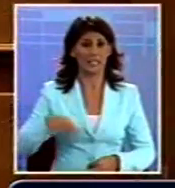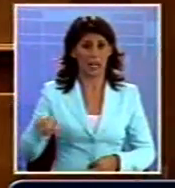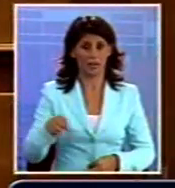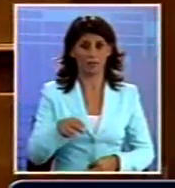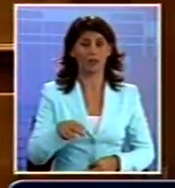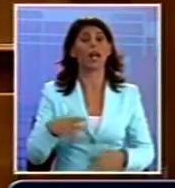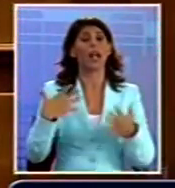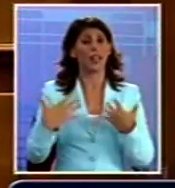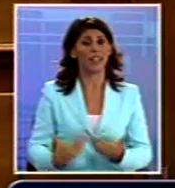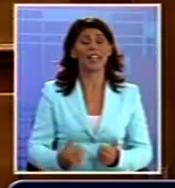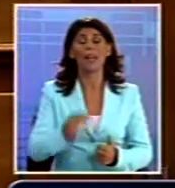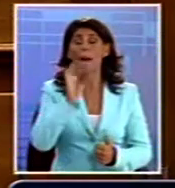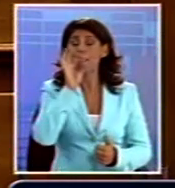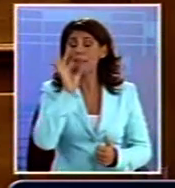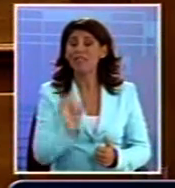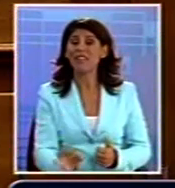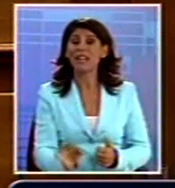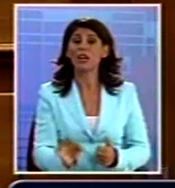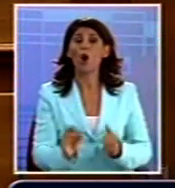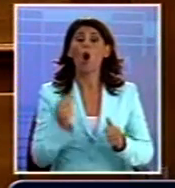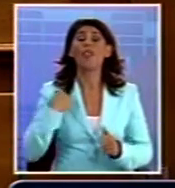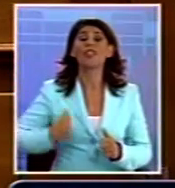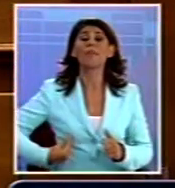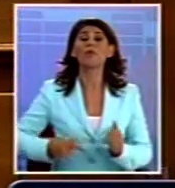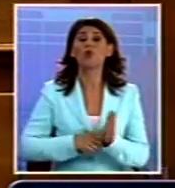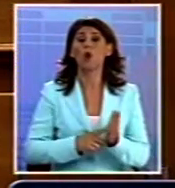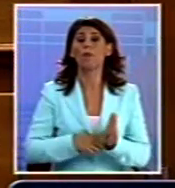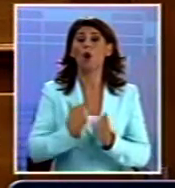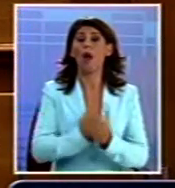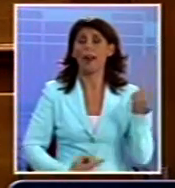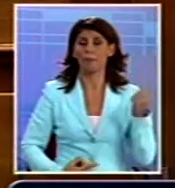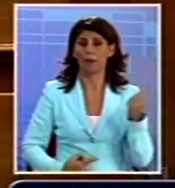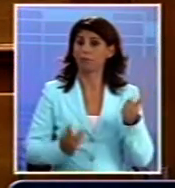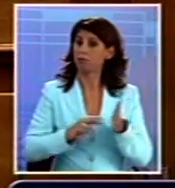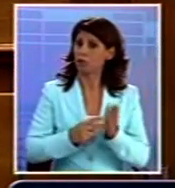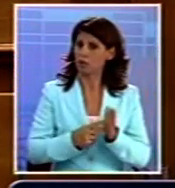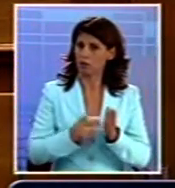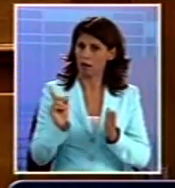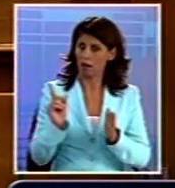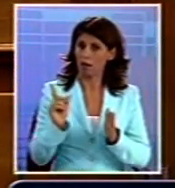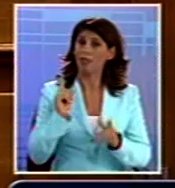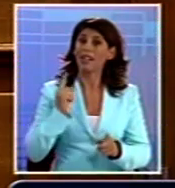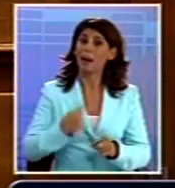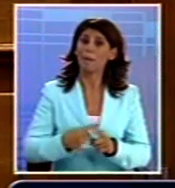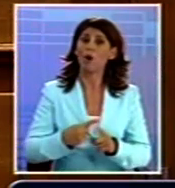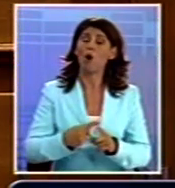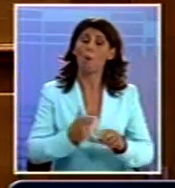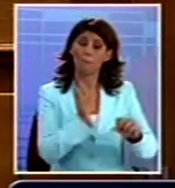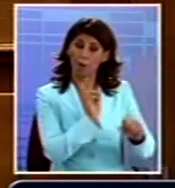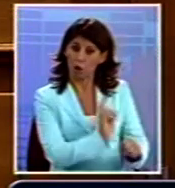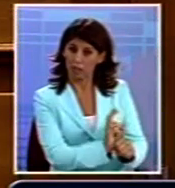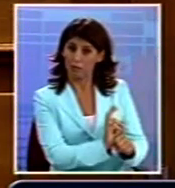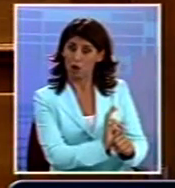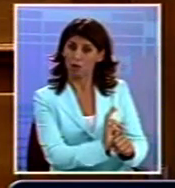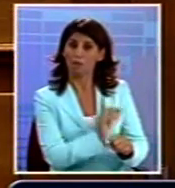θα έχει μηδενικό δημοσιονομικό έλλειμμα. Προσέξτε, Δεν μιλάω για απλό πρωτογενές